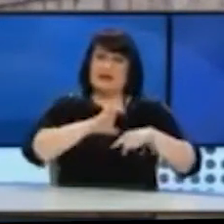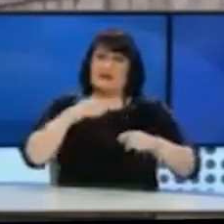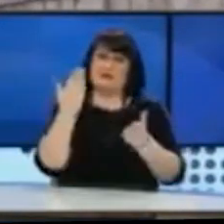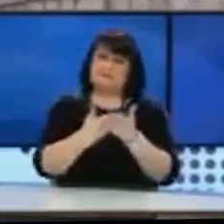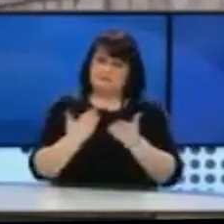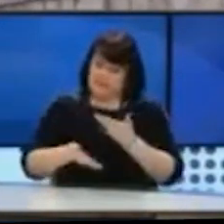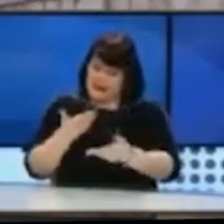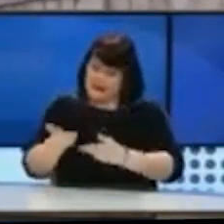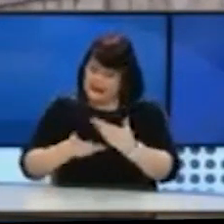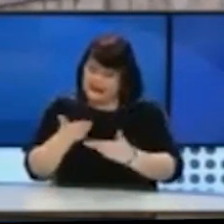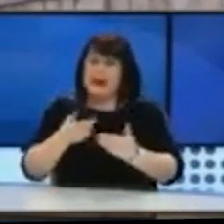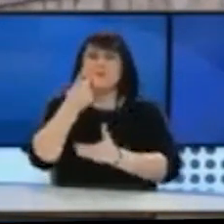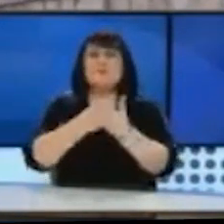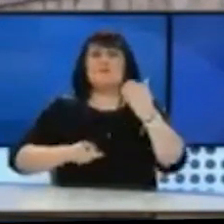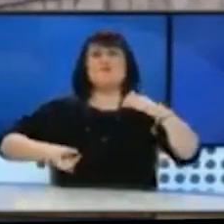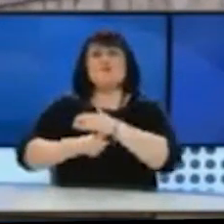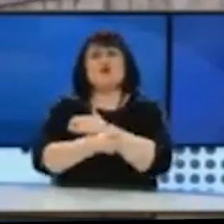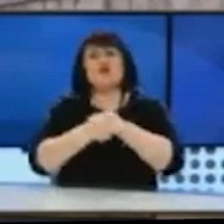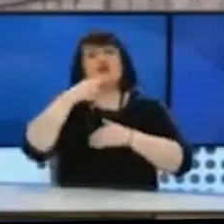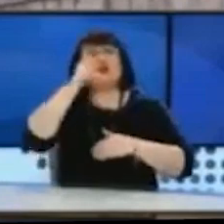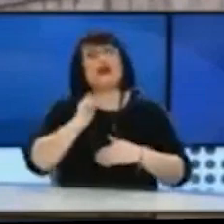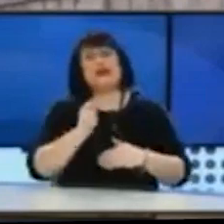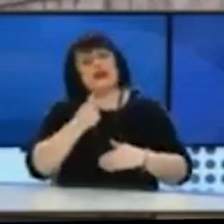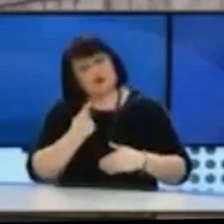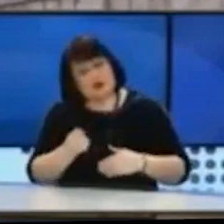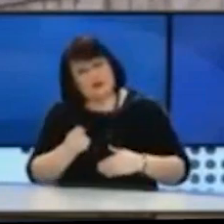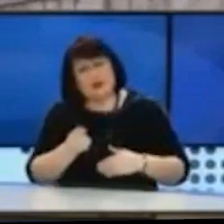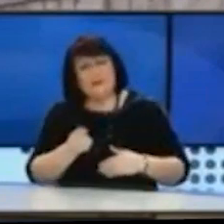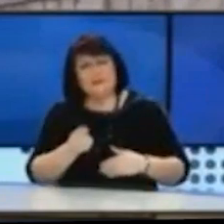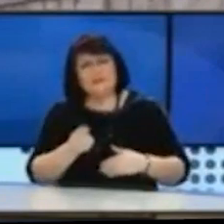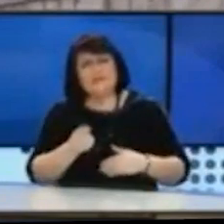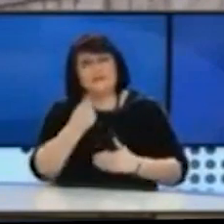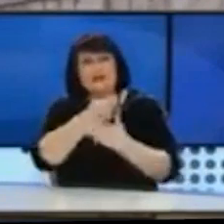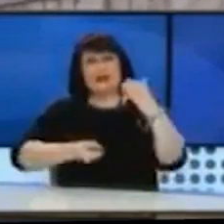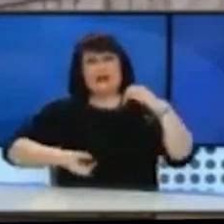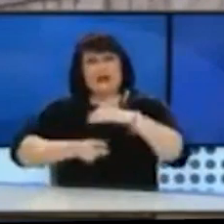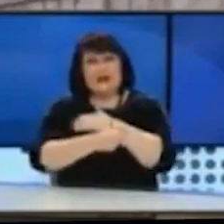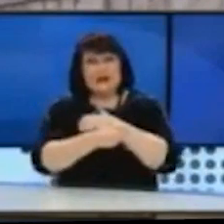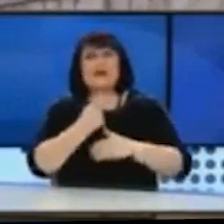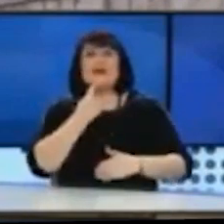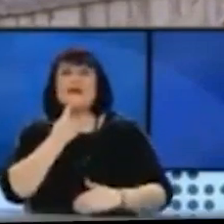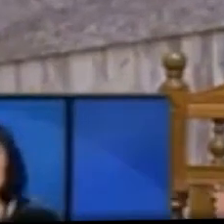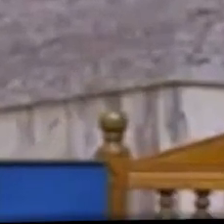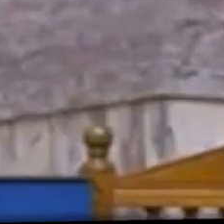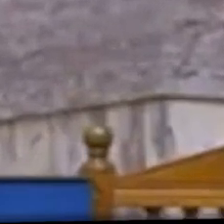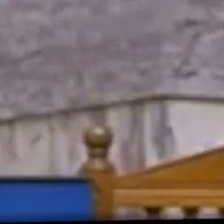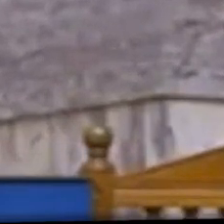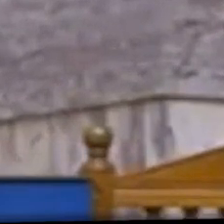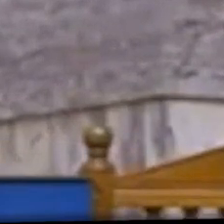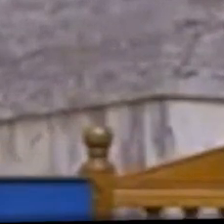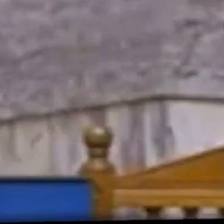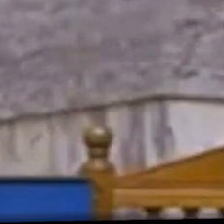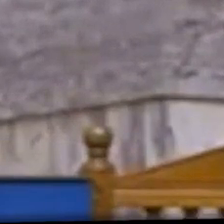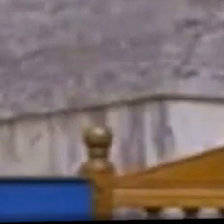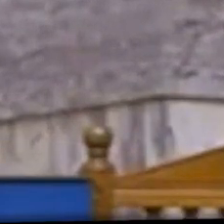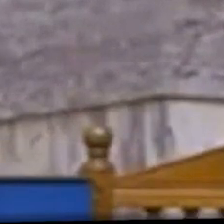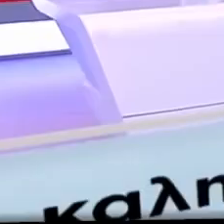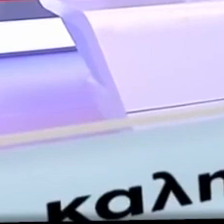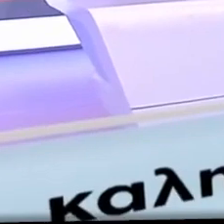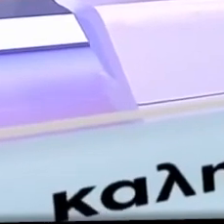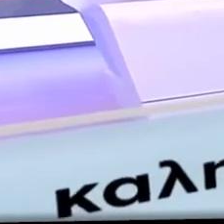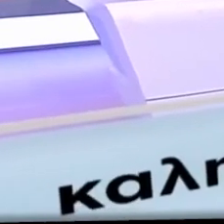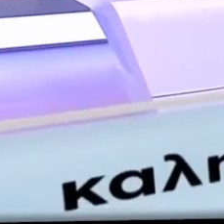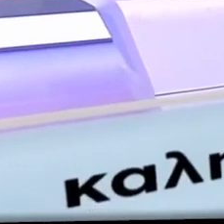έμπρακτη αλληλεγγύη στους πρόσφυγες από την Ουκρανία, τους οποίους ορθά χαρακτηρίσα πραγματικούς πρόσφυγες.